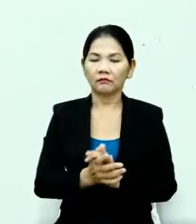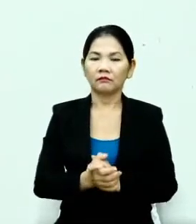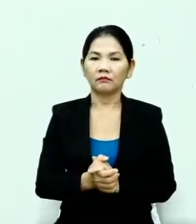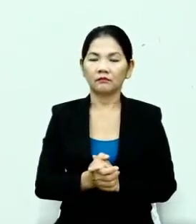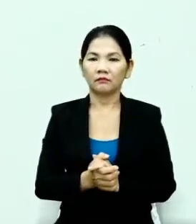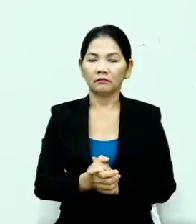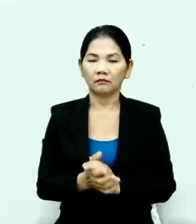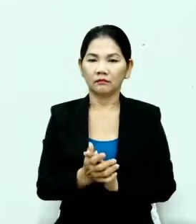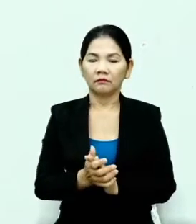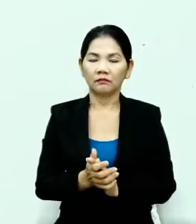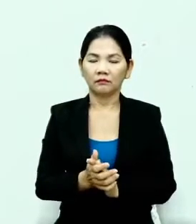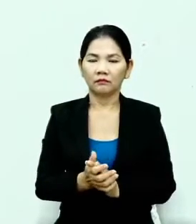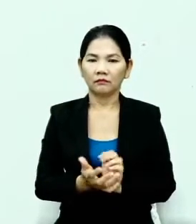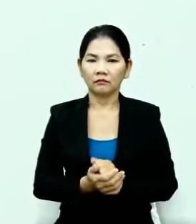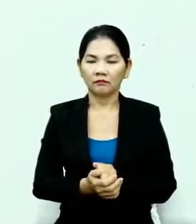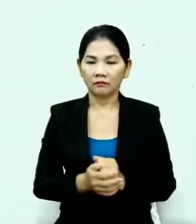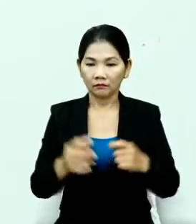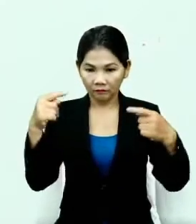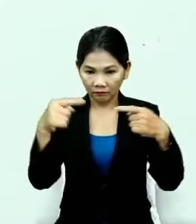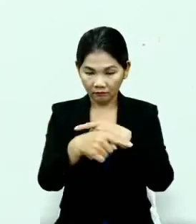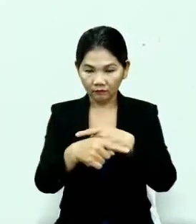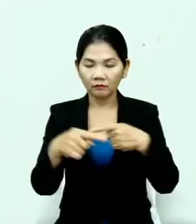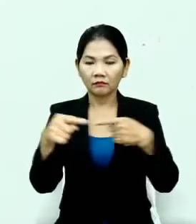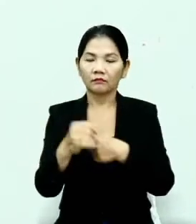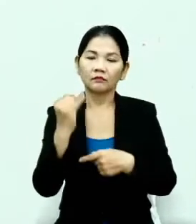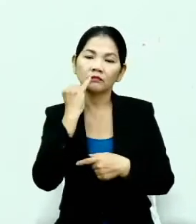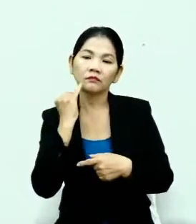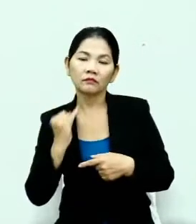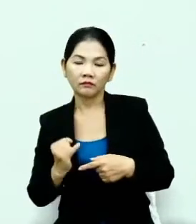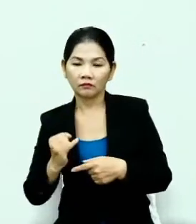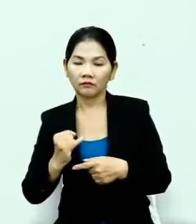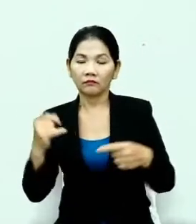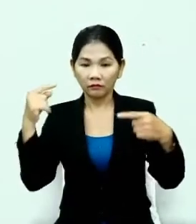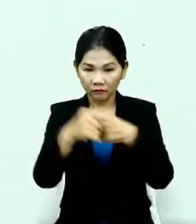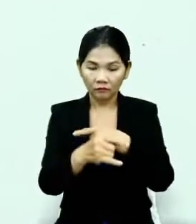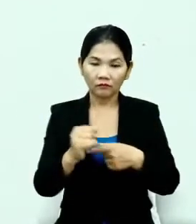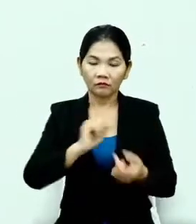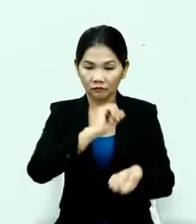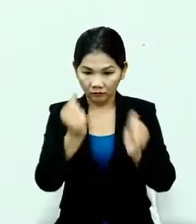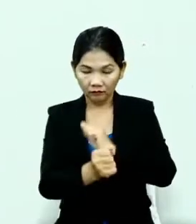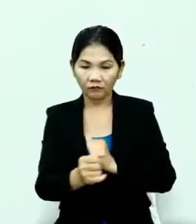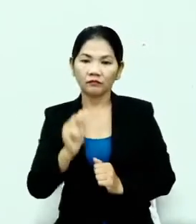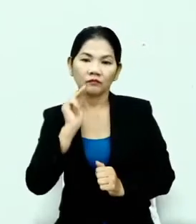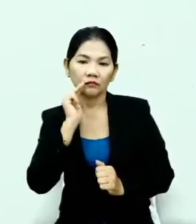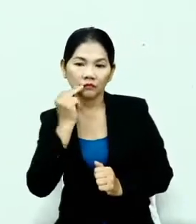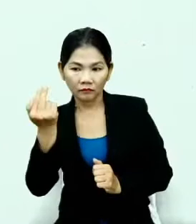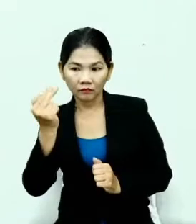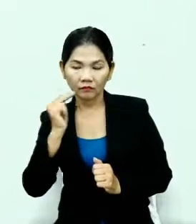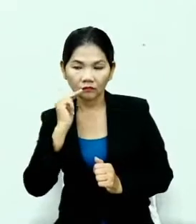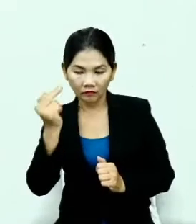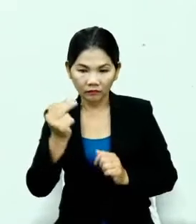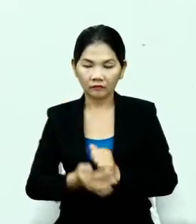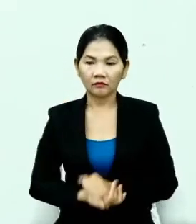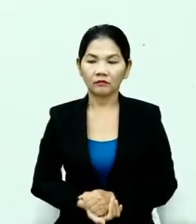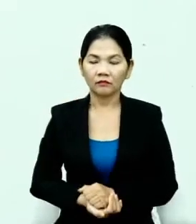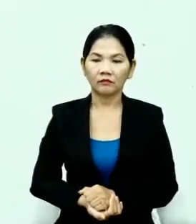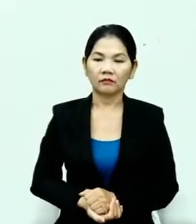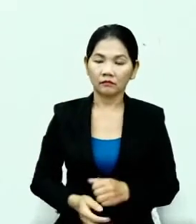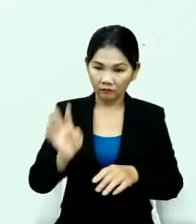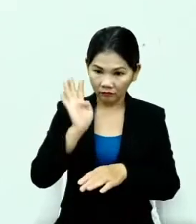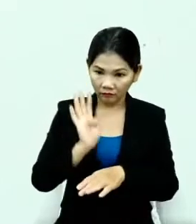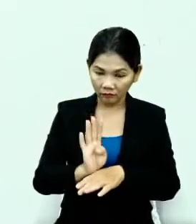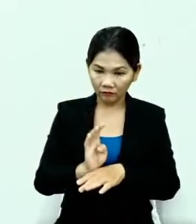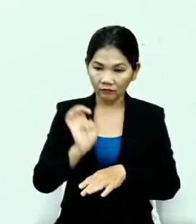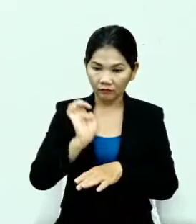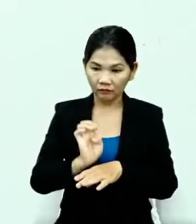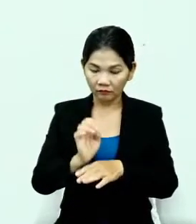bị cháy nè con chà bắt đầu bị cháy một chía chà prai bị cháy một chía tôm chà thò mặt đá